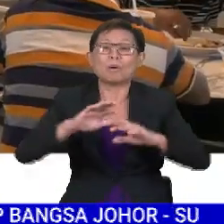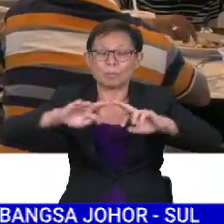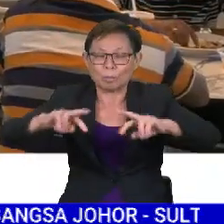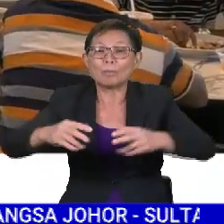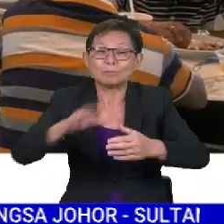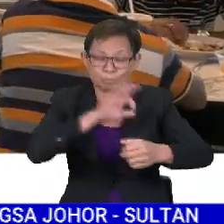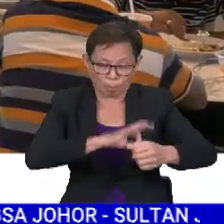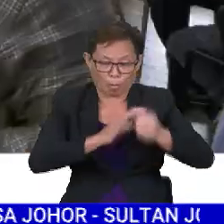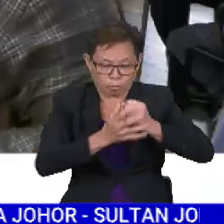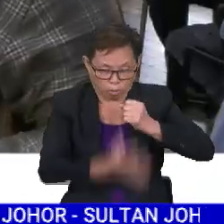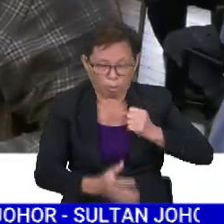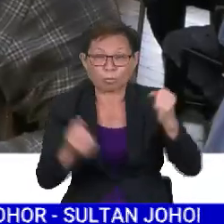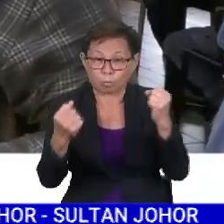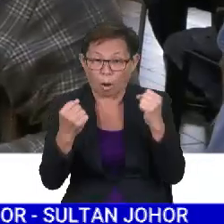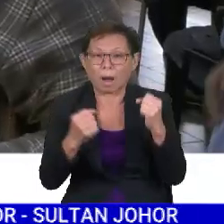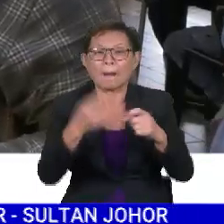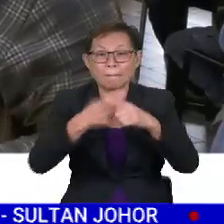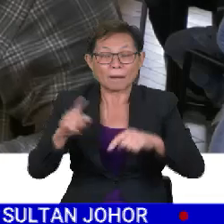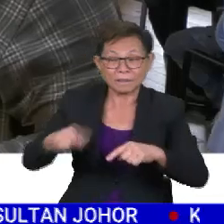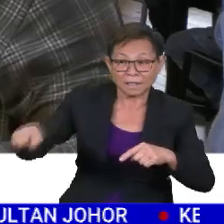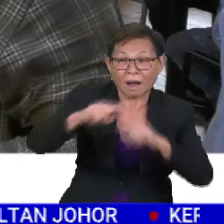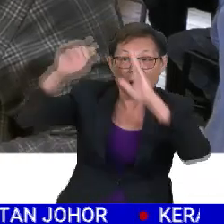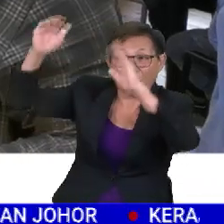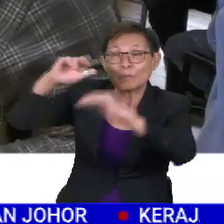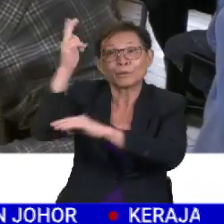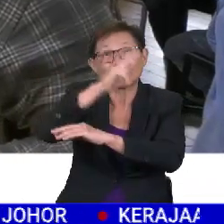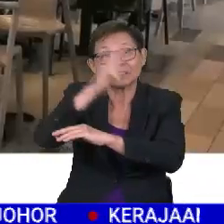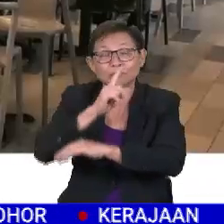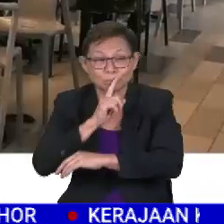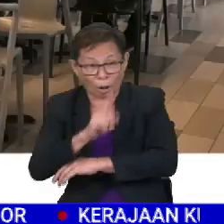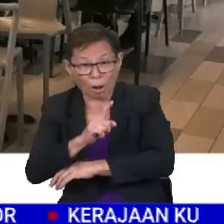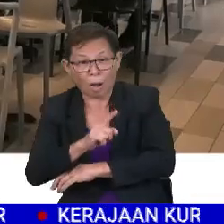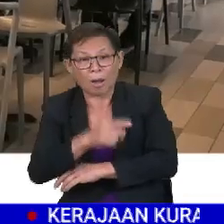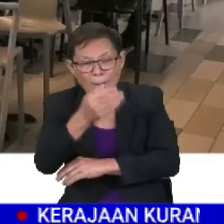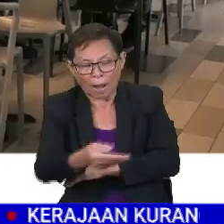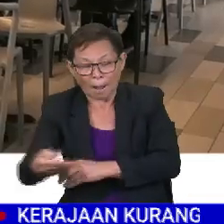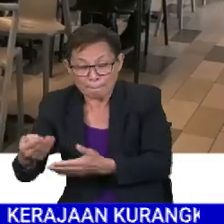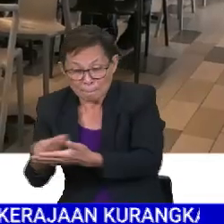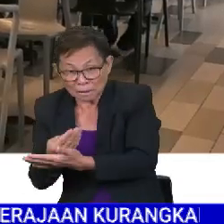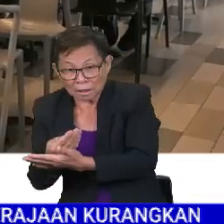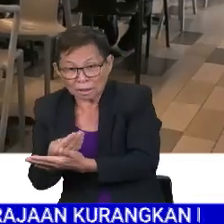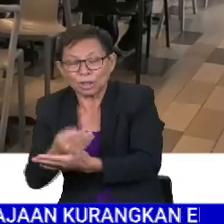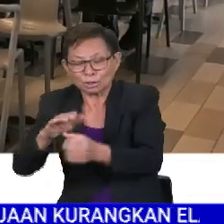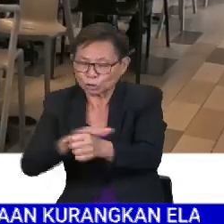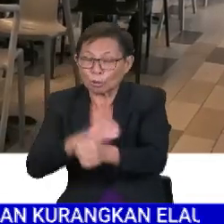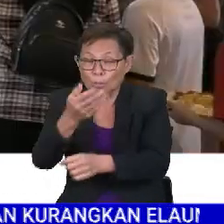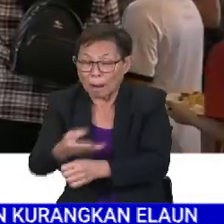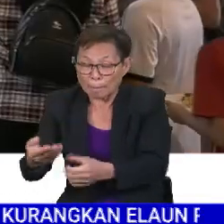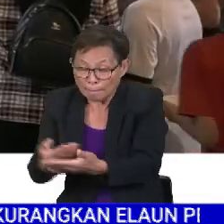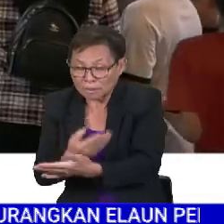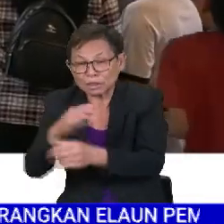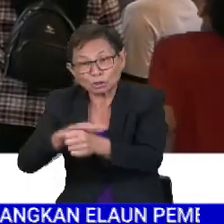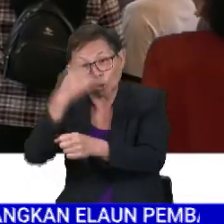lebih mampan. Namun, mereka juga berharap agar kerajaan memastikan bekalan bahan mentah yang mencukupi